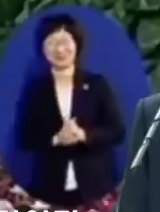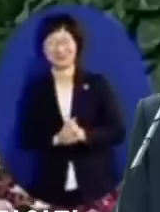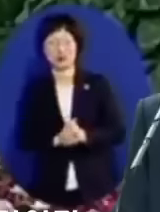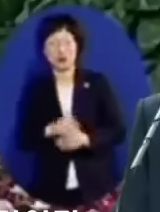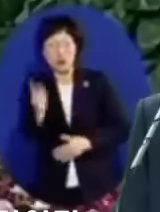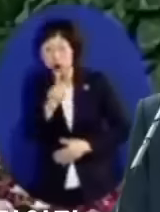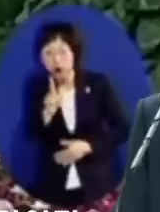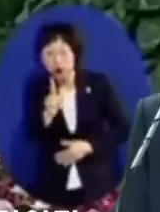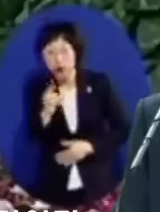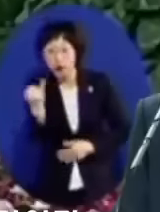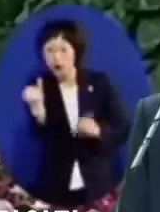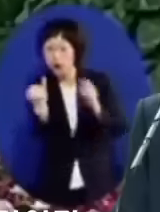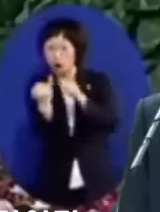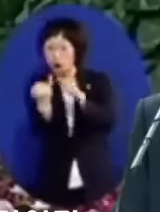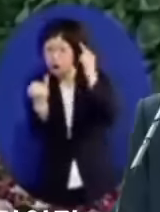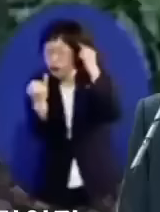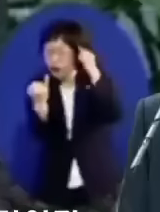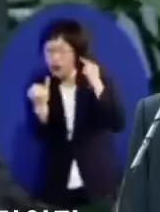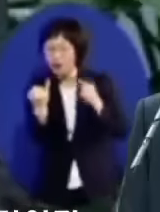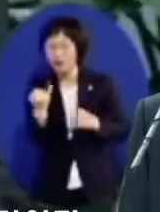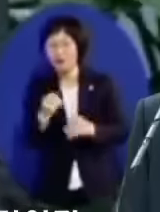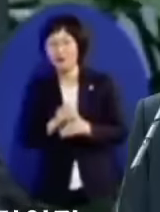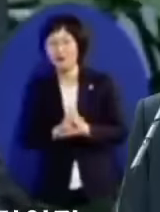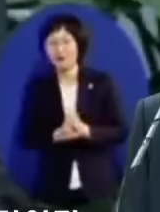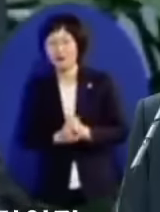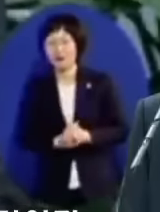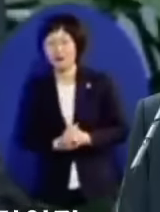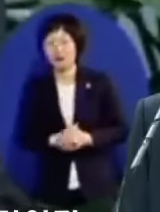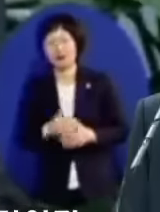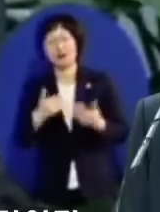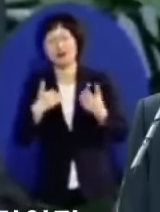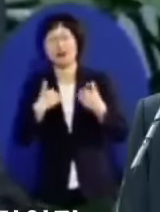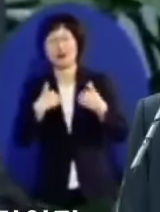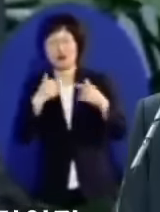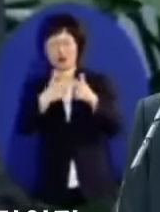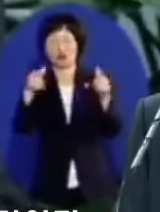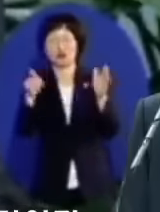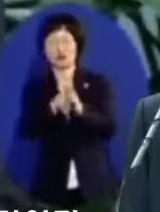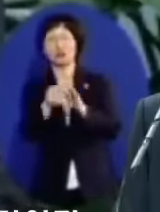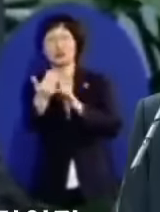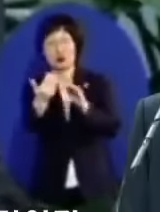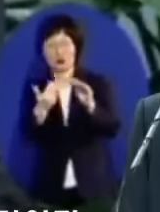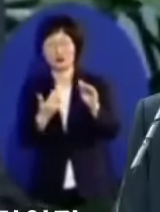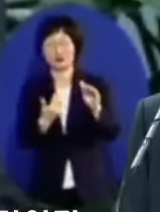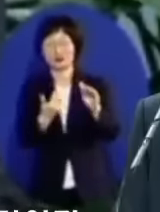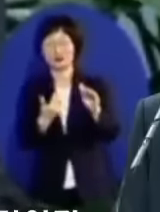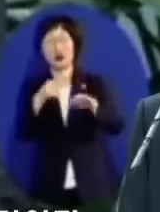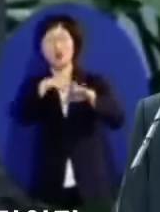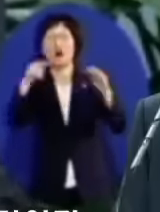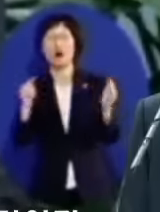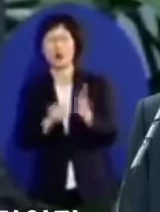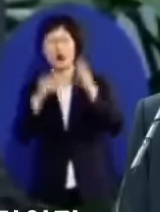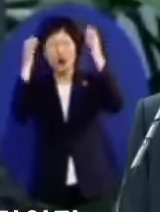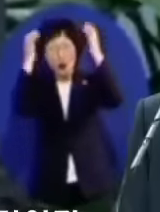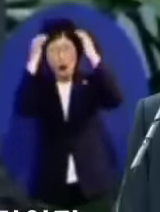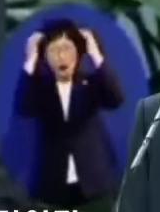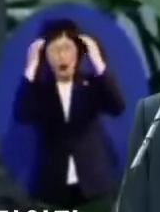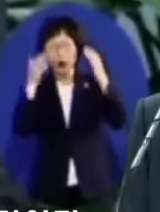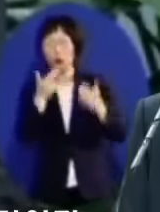무슨 말을 그런 말씀을 하십니까? 아, 내가 예수 믿기 전에는 마음의 고통이